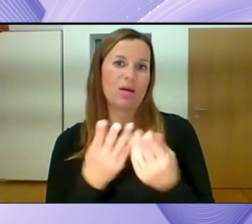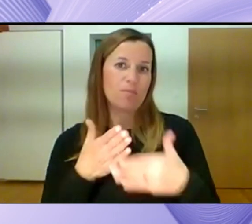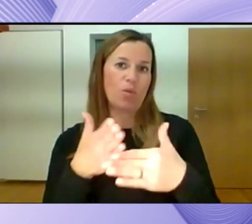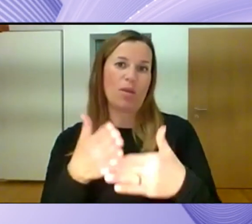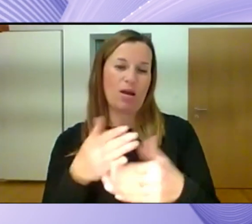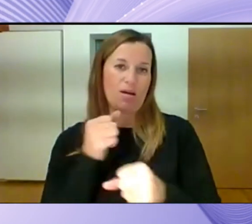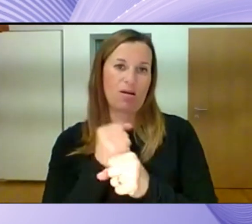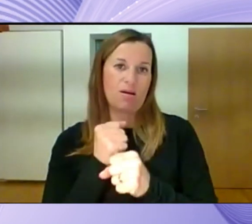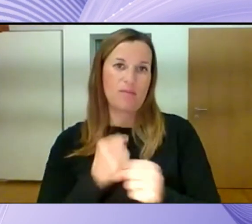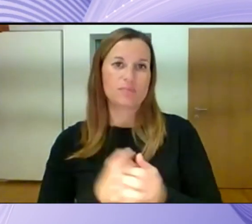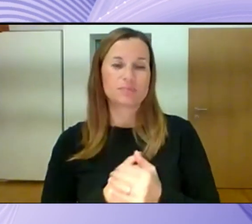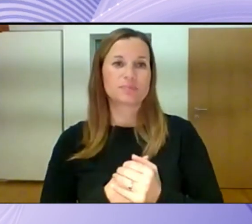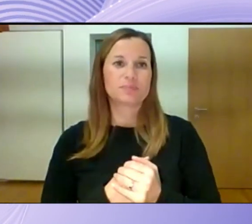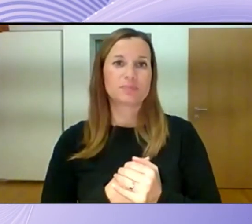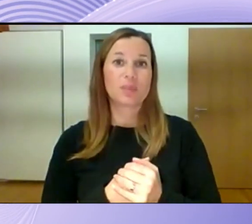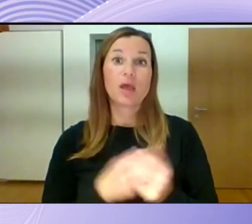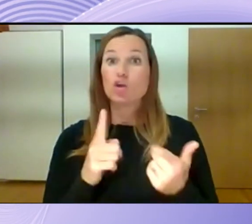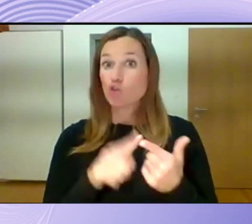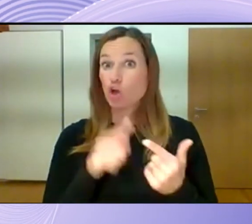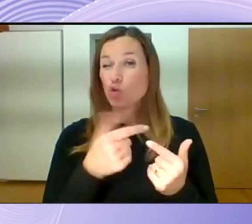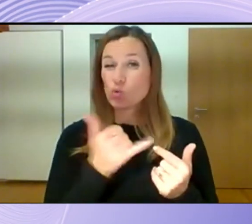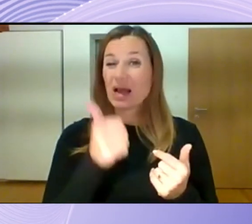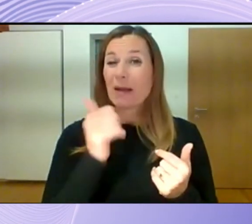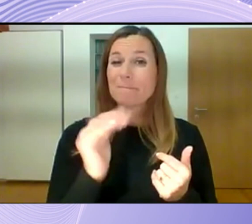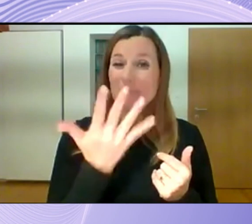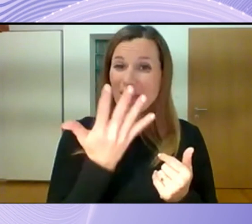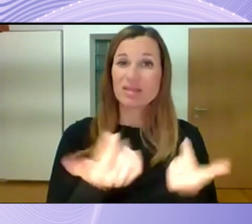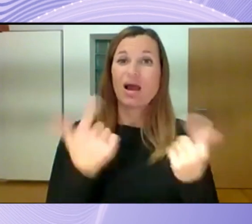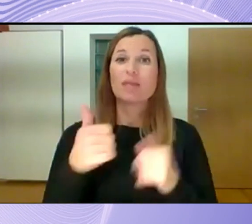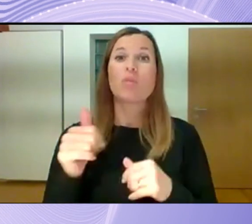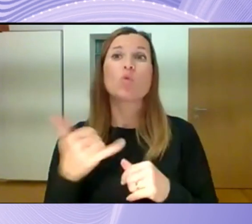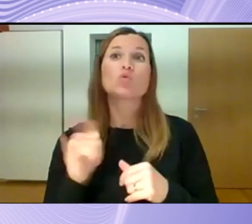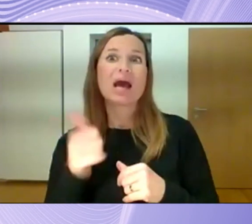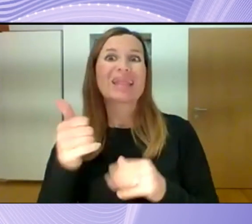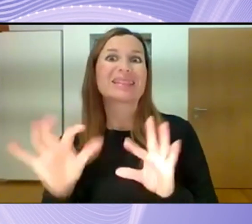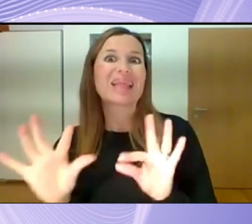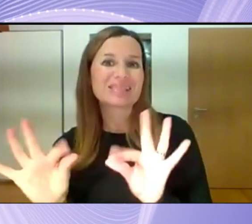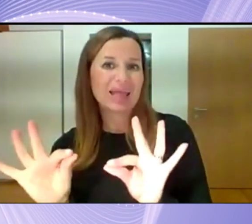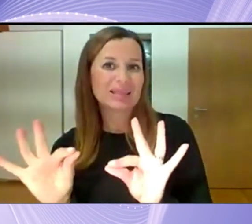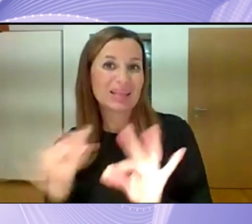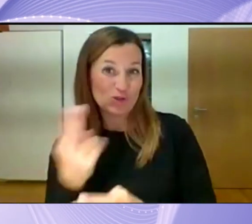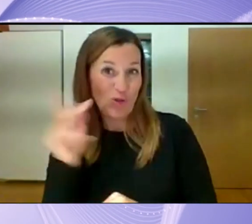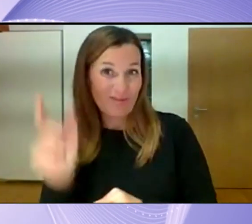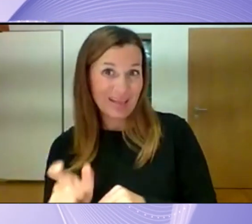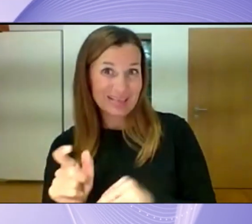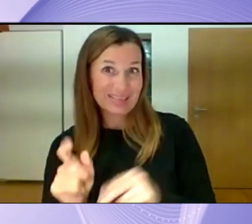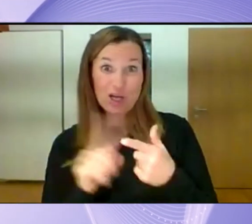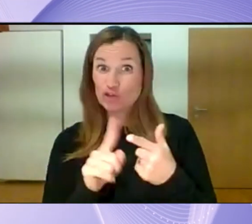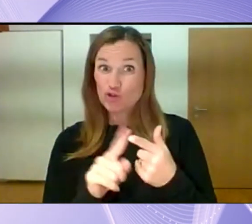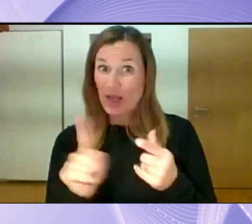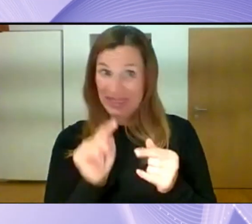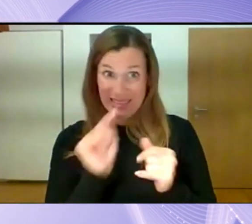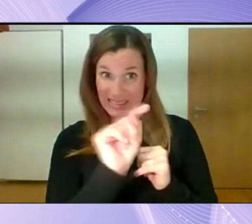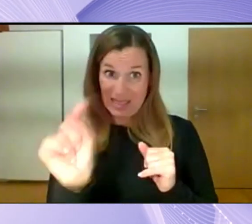Se pravi, če je to vsak 5. ali pa 10. Slovenec, če ni to kdo od vas, pa gotovo poznate koga,